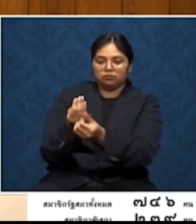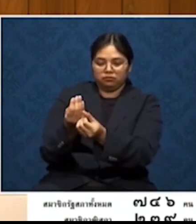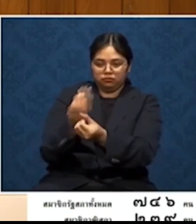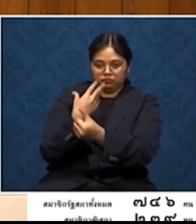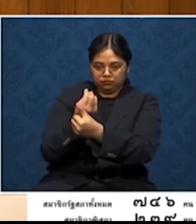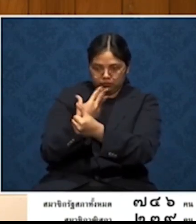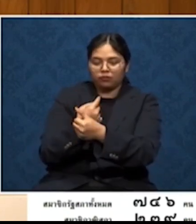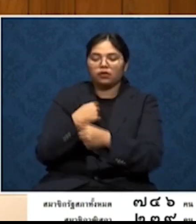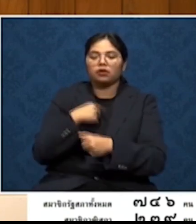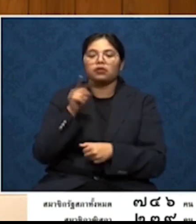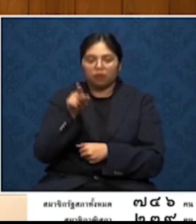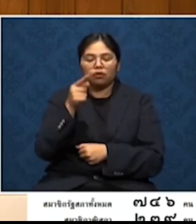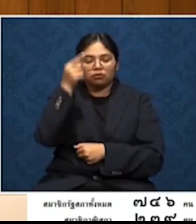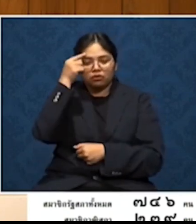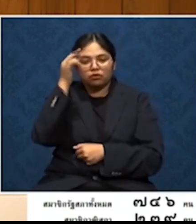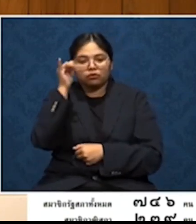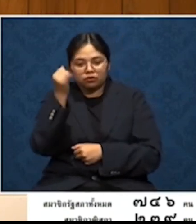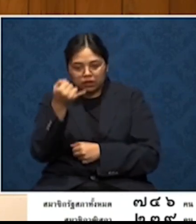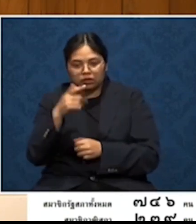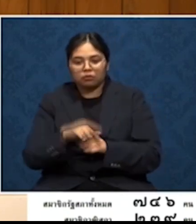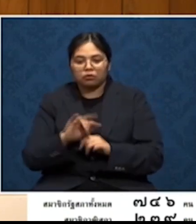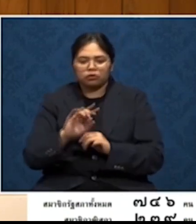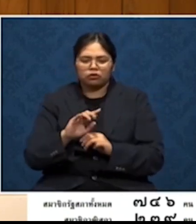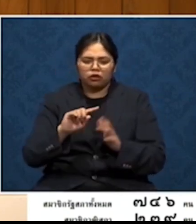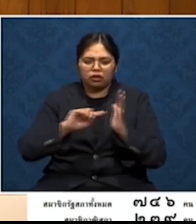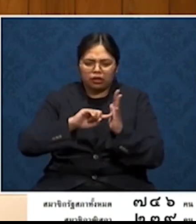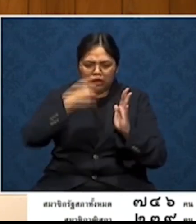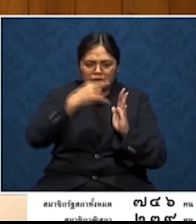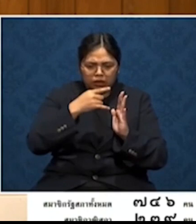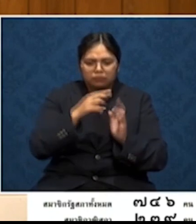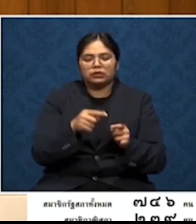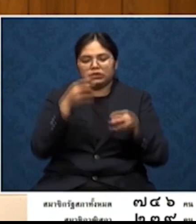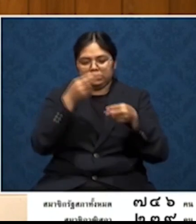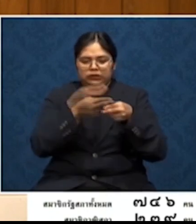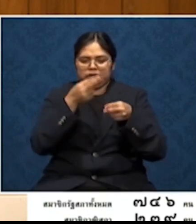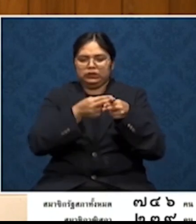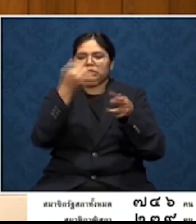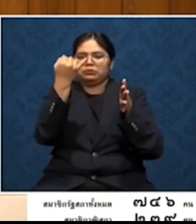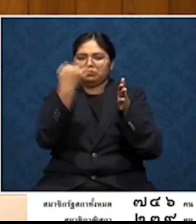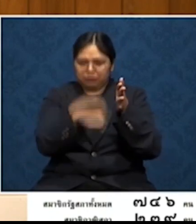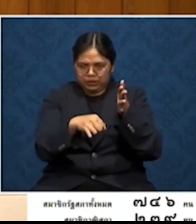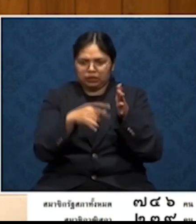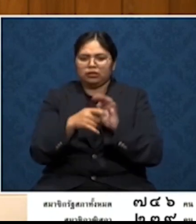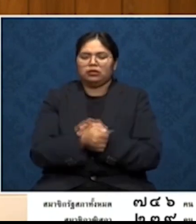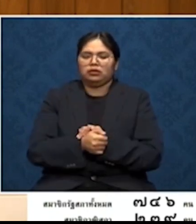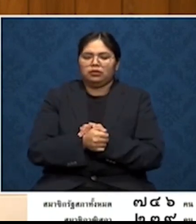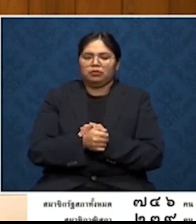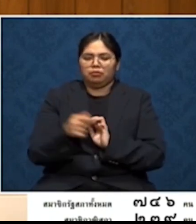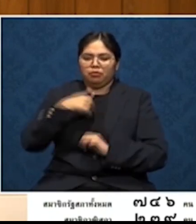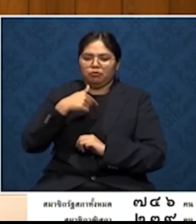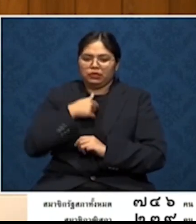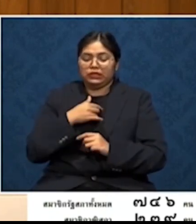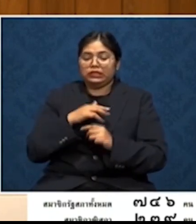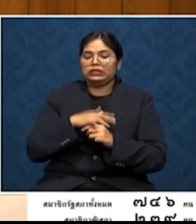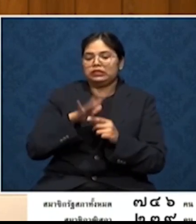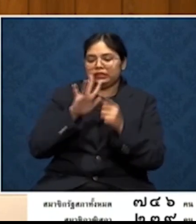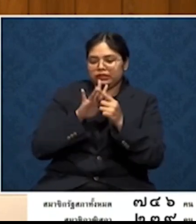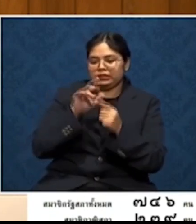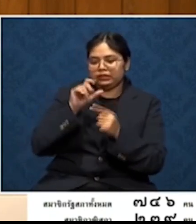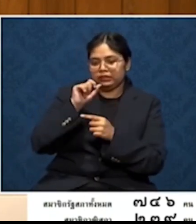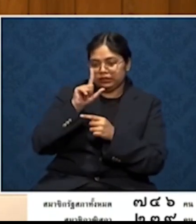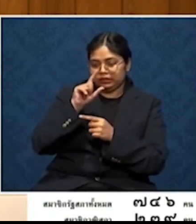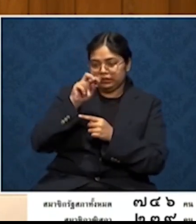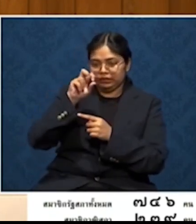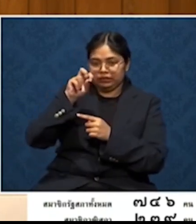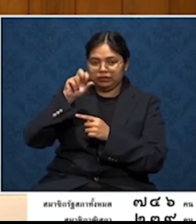ท่านอาจะรจผมดีพอ เพรวท่านเรีกชอผมผิไปในตอนต้นเศษฐาครับเศษฐา ไม่ใชเชฐฐาครับท่าน